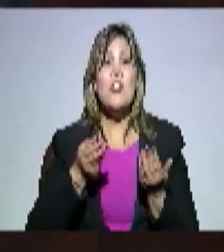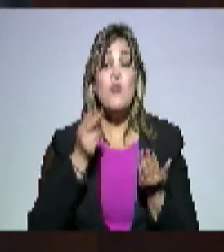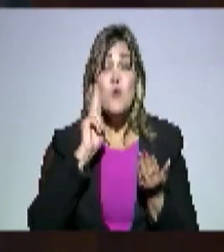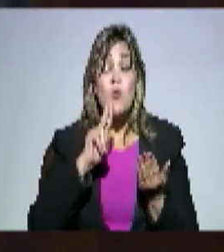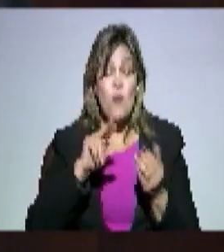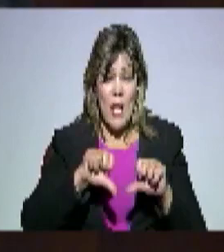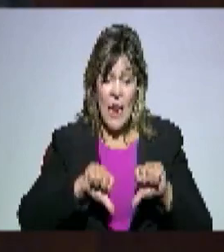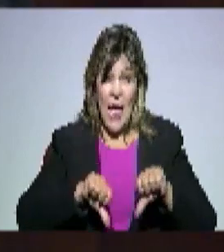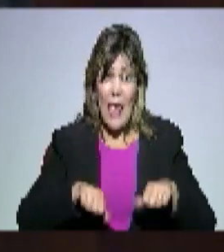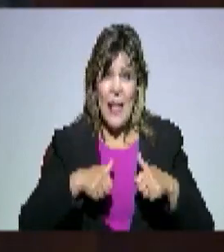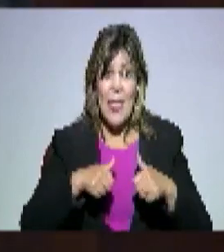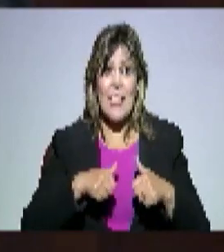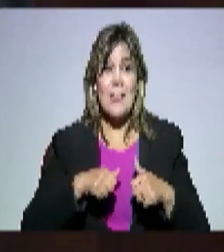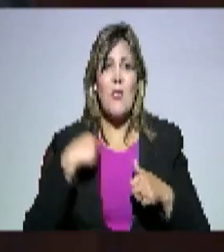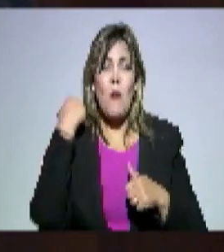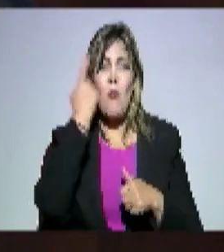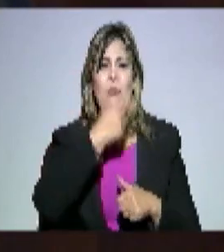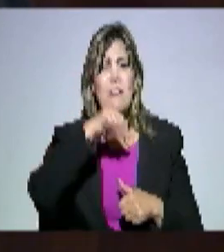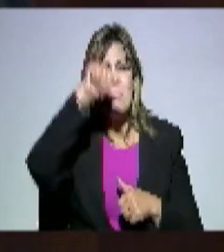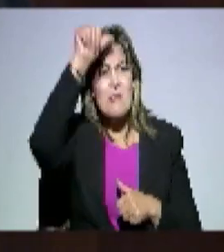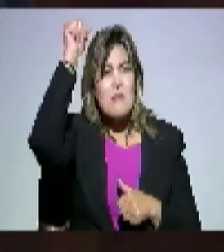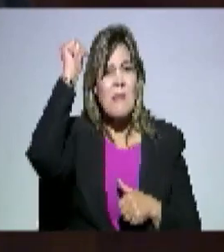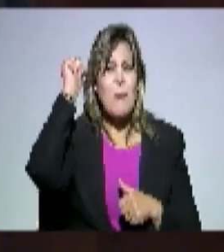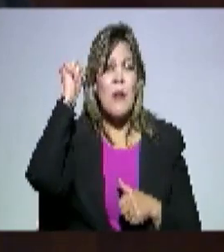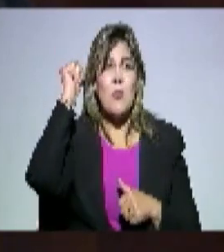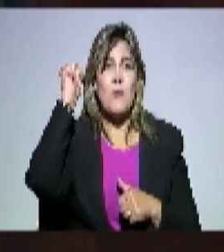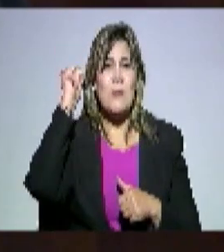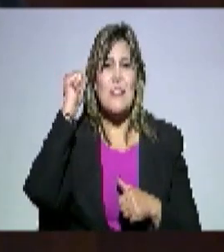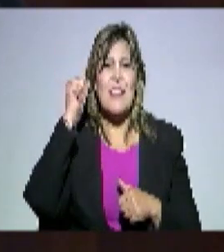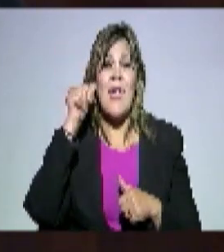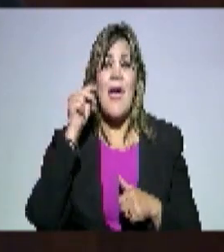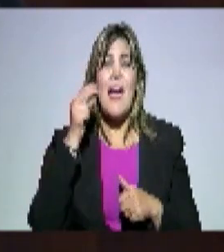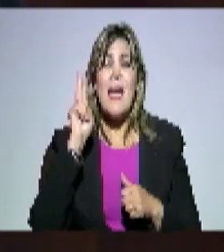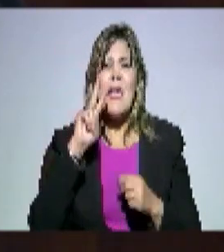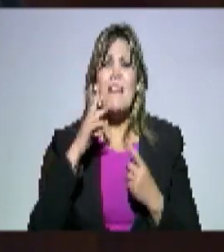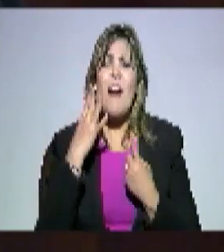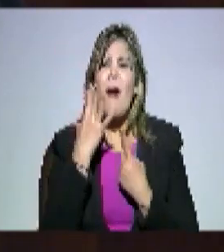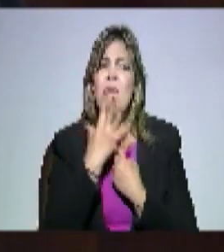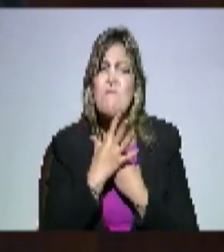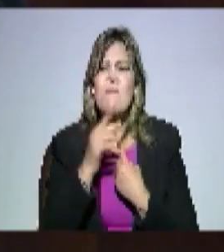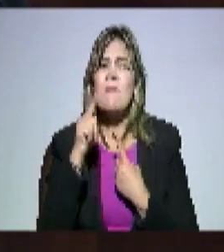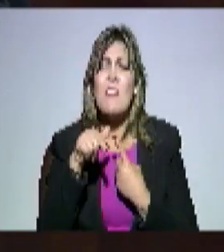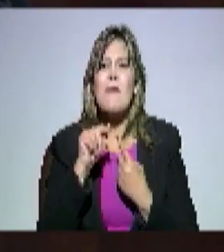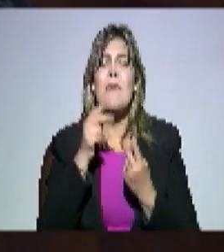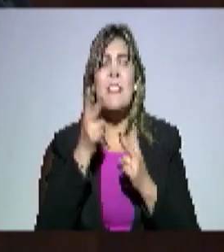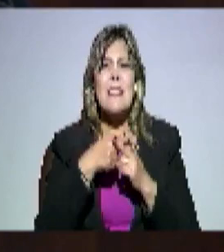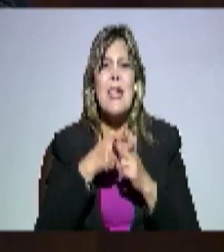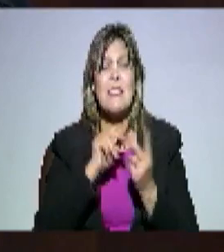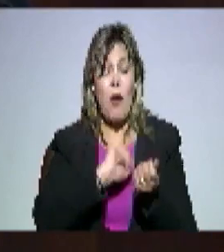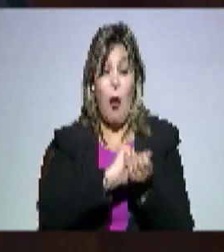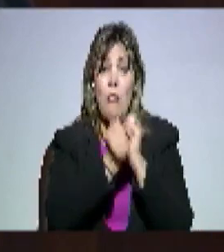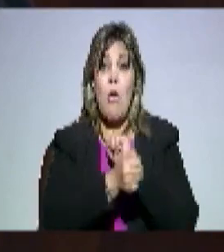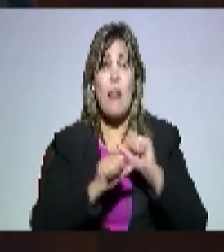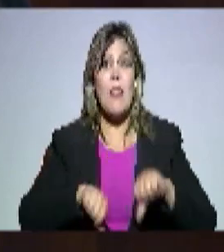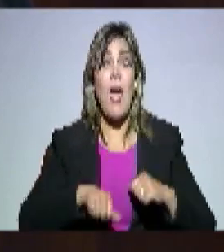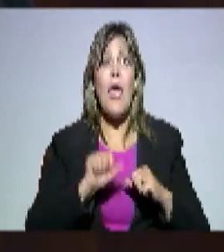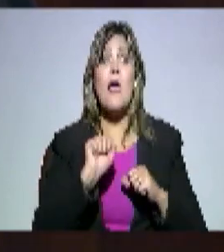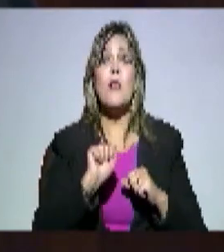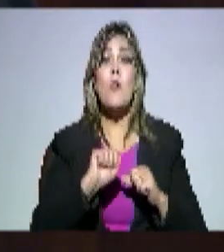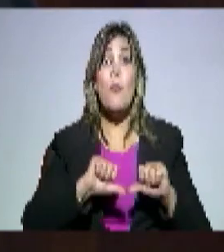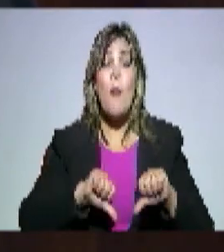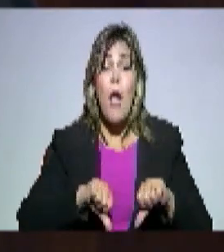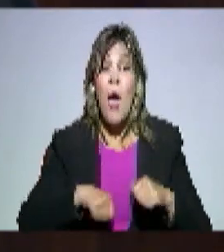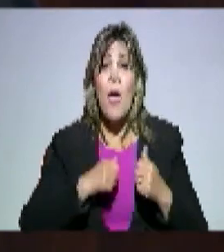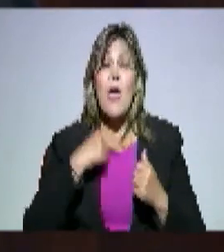القديس انطونيوس اثرت في ناس خليتهم يغيروا مسارهم واتجاههم من الحياه العاديه الى